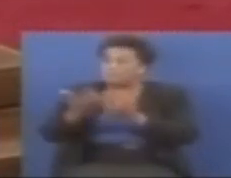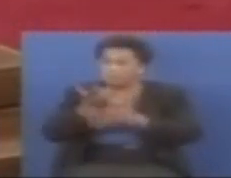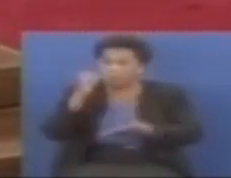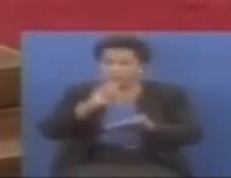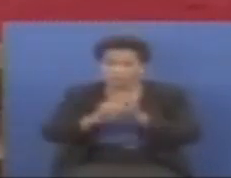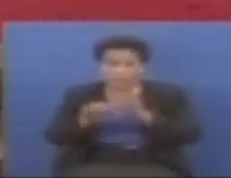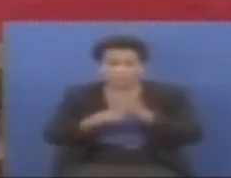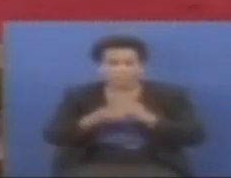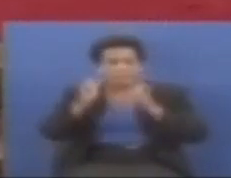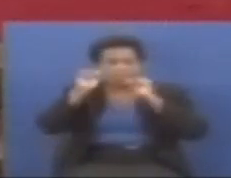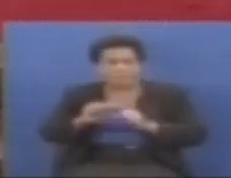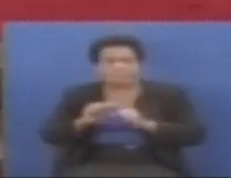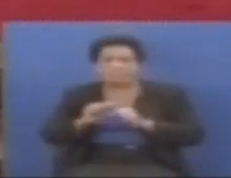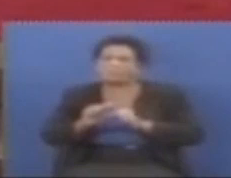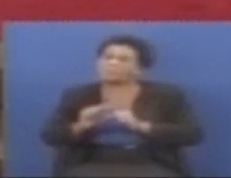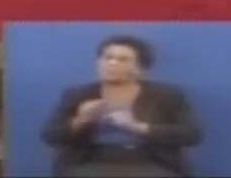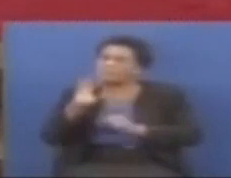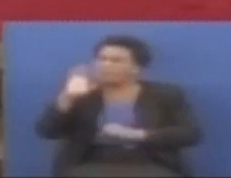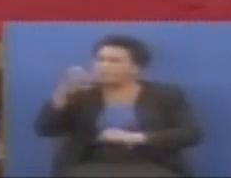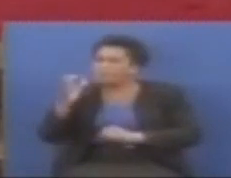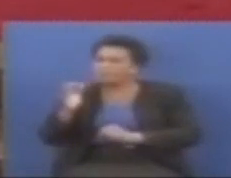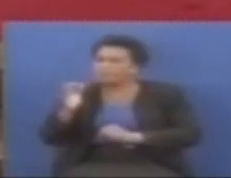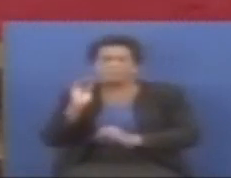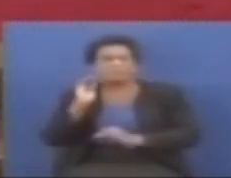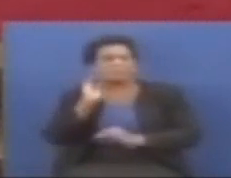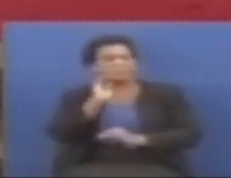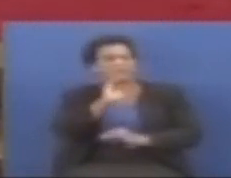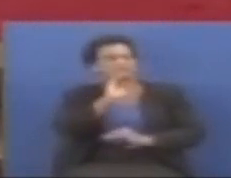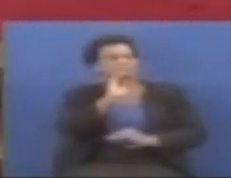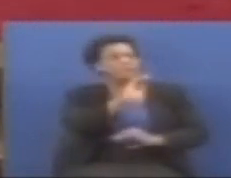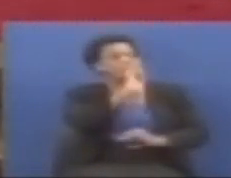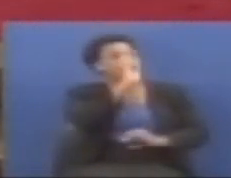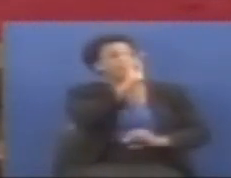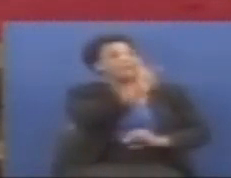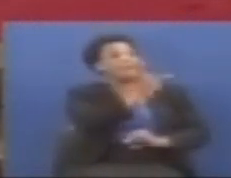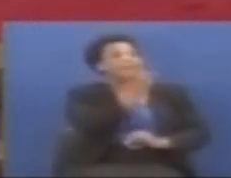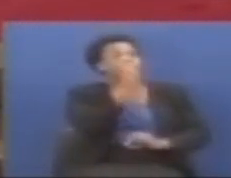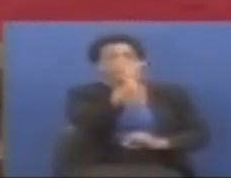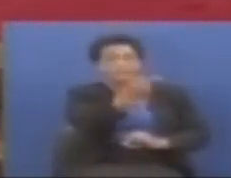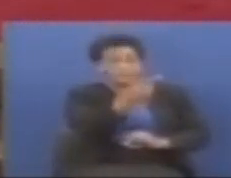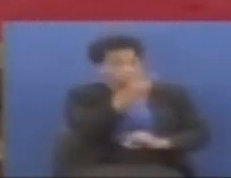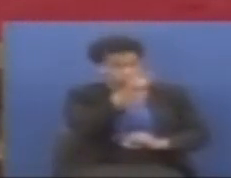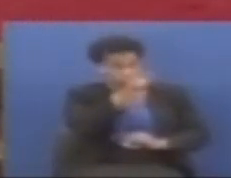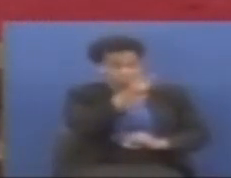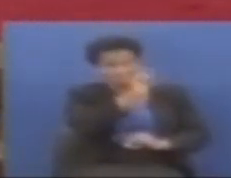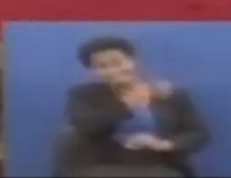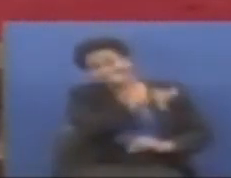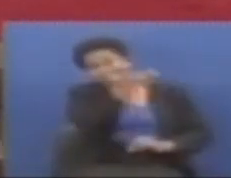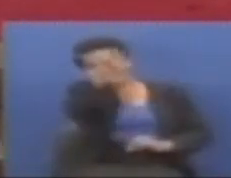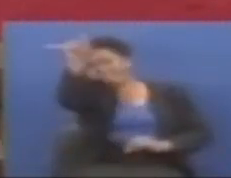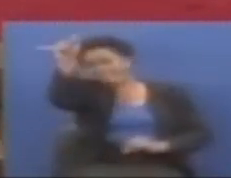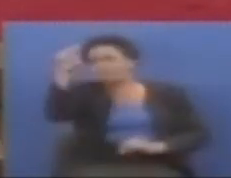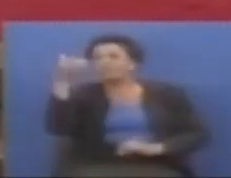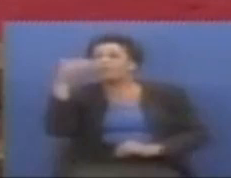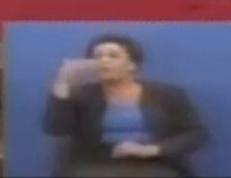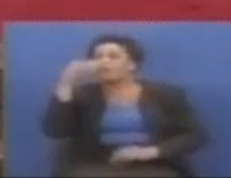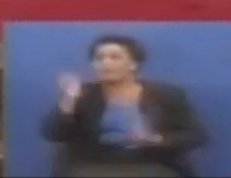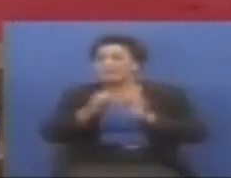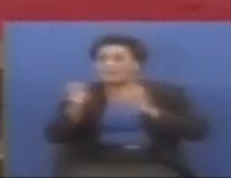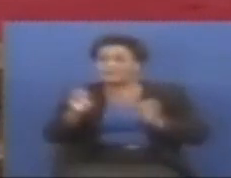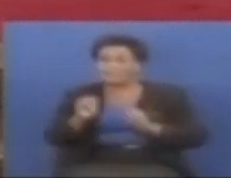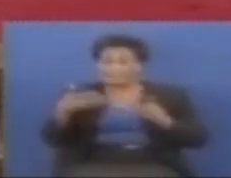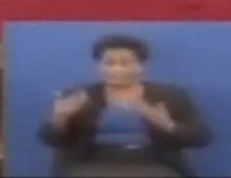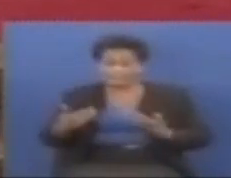Ni majimbo mengi ambayo wanalima mazao ya parachichi kutokana na mvua zinapatikana kwa wingi.